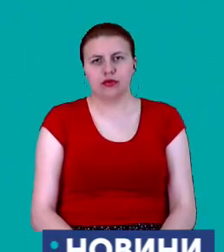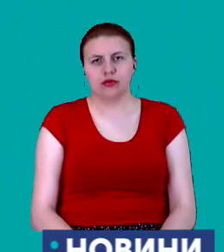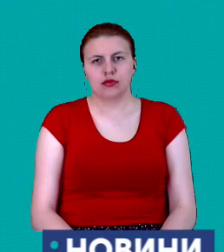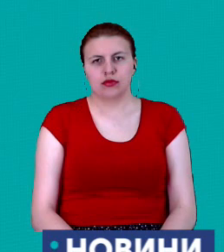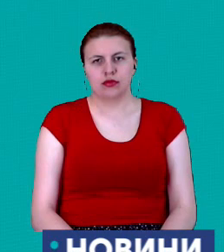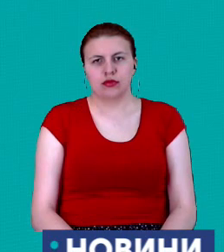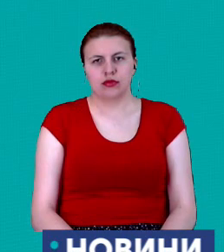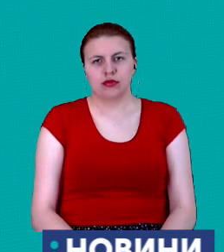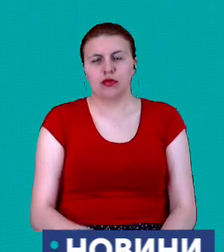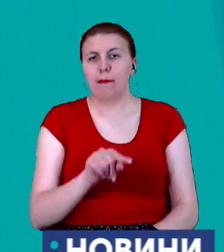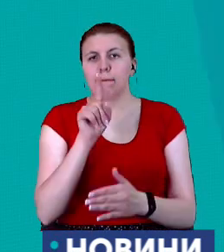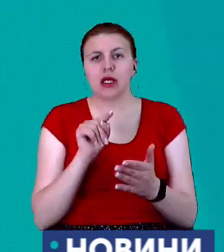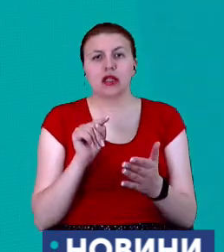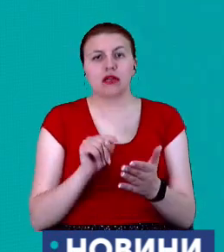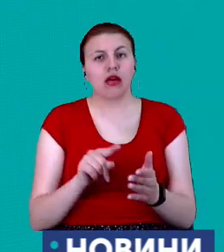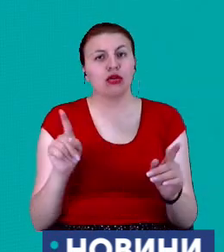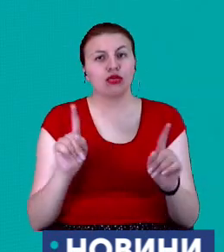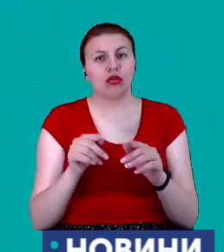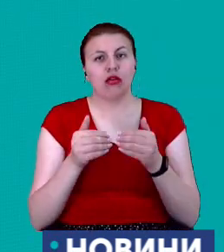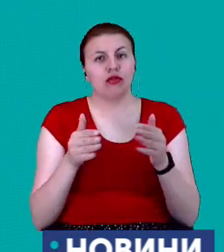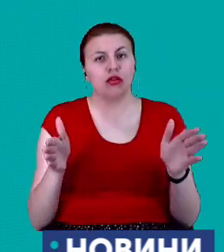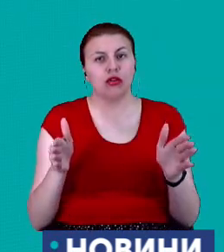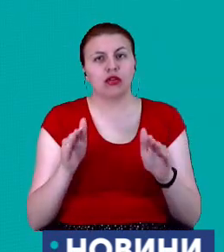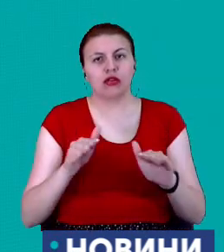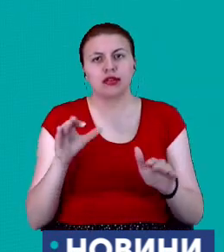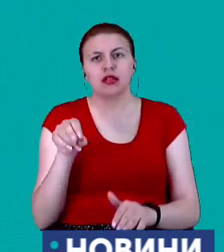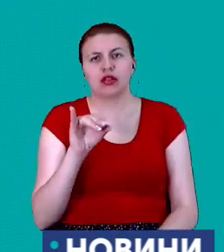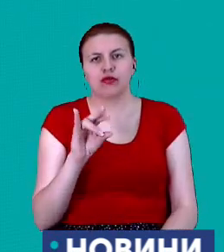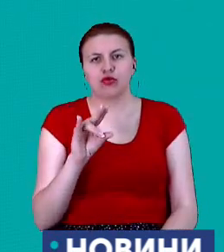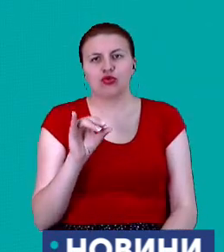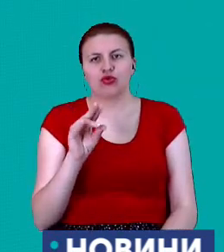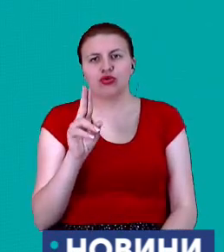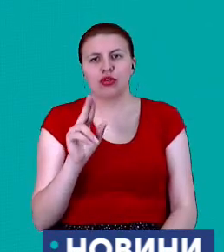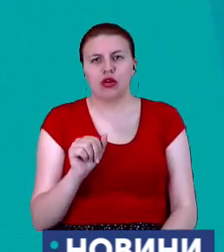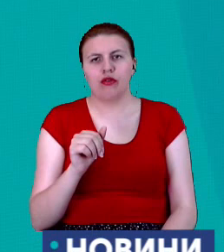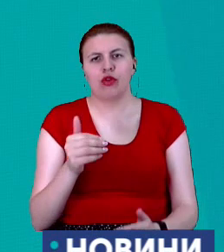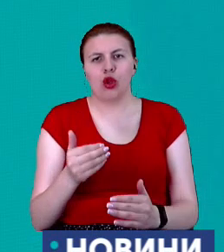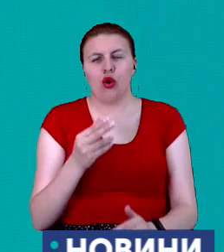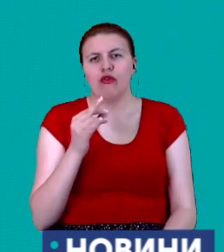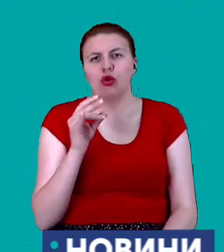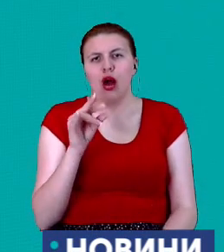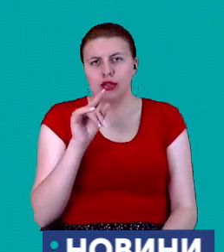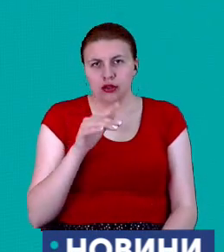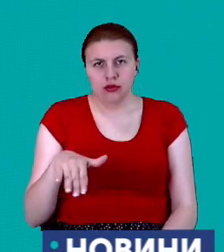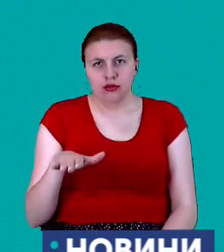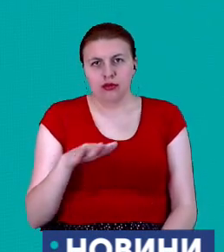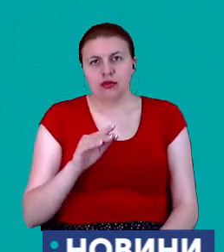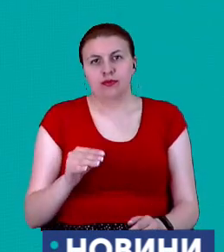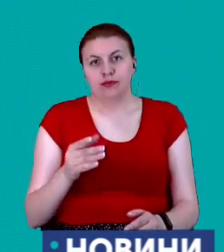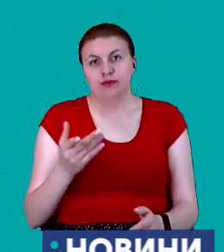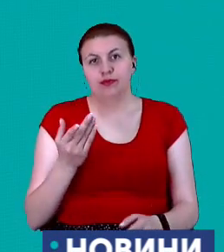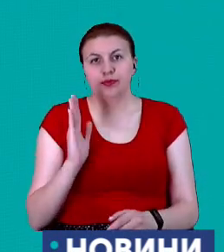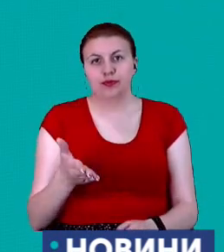Питання щодо відкриття дитячого садка «Івушка» у прифронтовому селищі Новолуганське внесуть на розгляд комісії з питань техногенно-екологічної безпеки